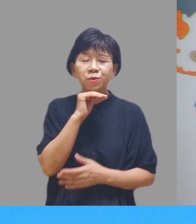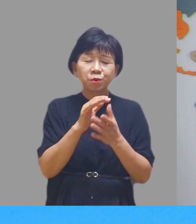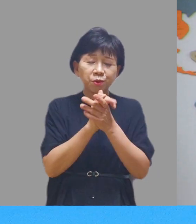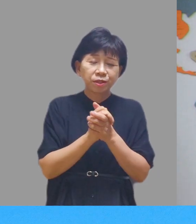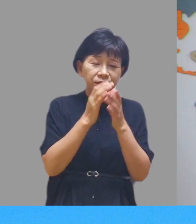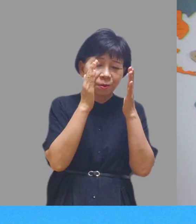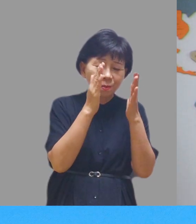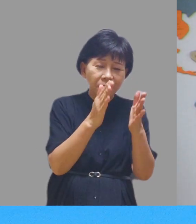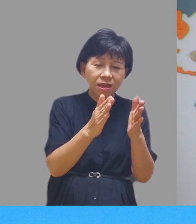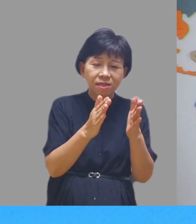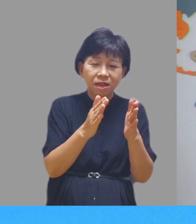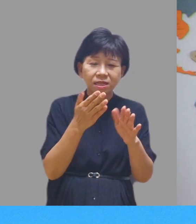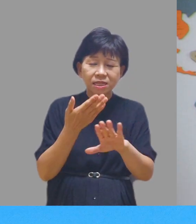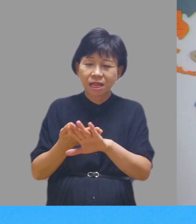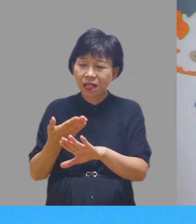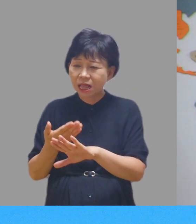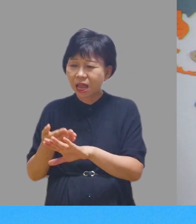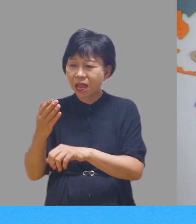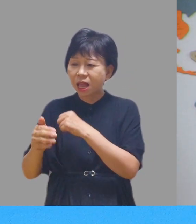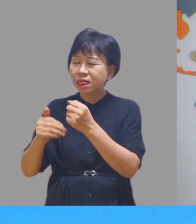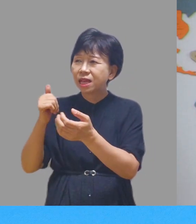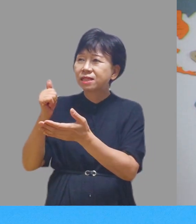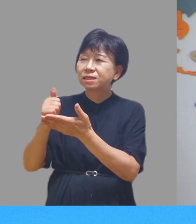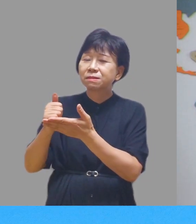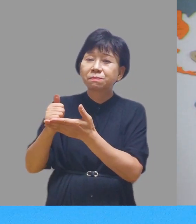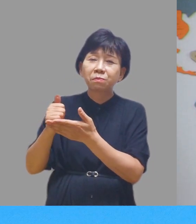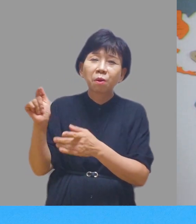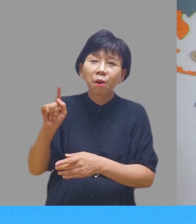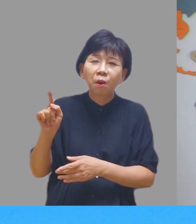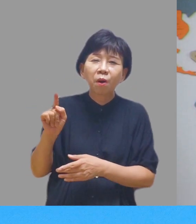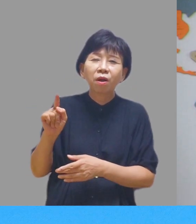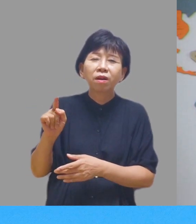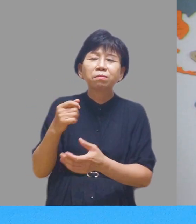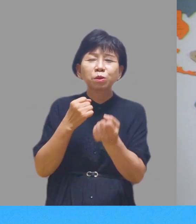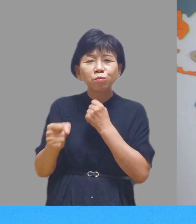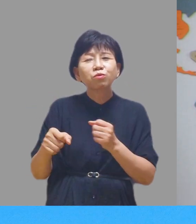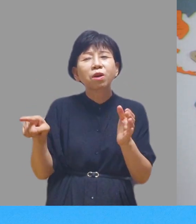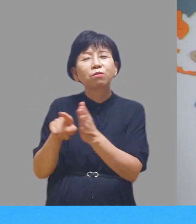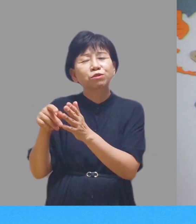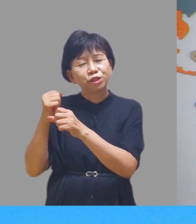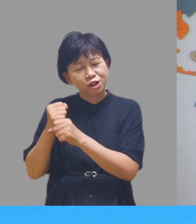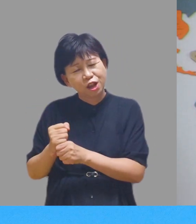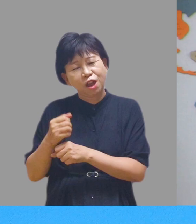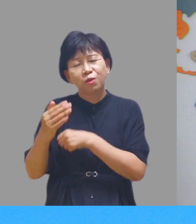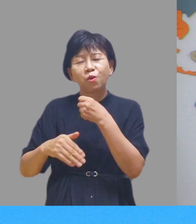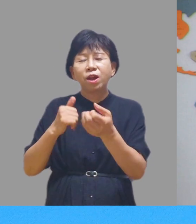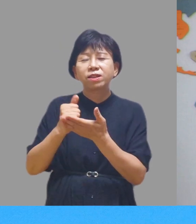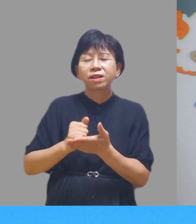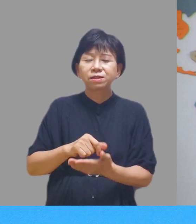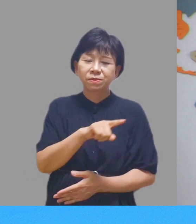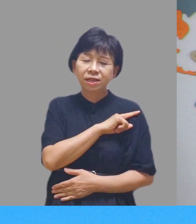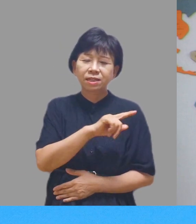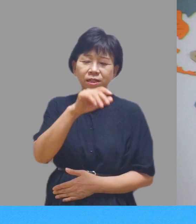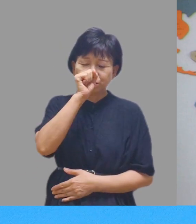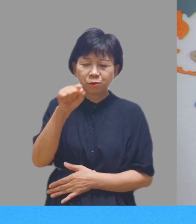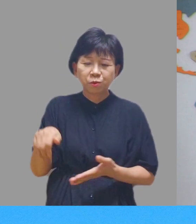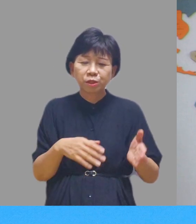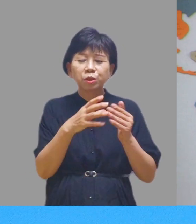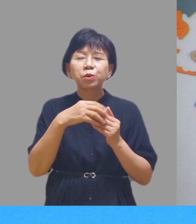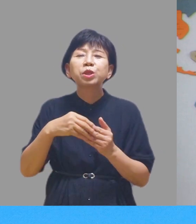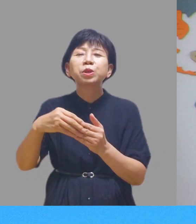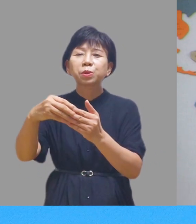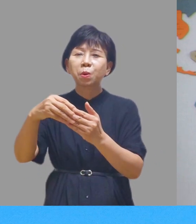달라도 불평하지 않으며 하나님이 언제나 가장 좋은 길로 인도하신다는 그 사실을 삶으로 배운 분들이